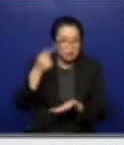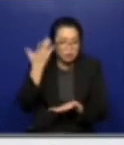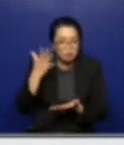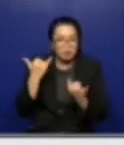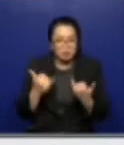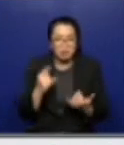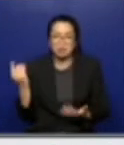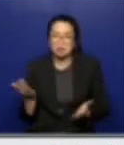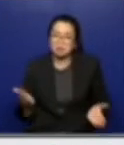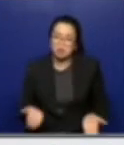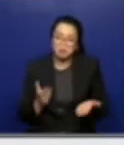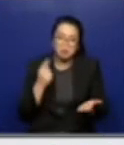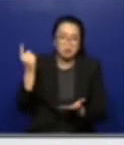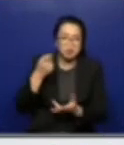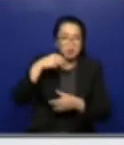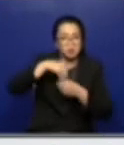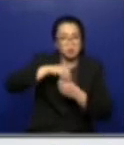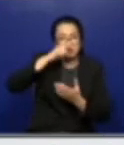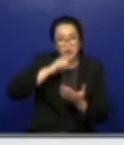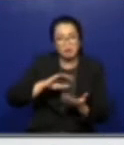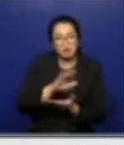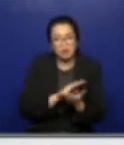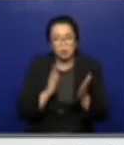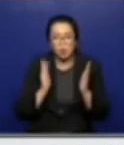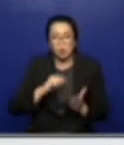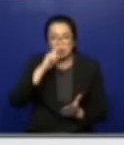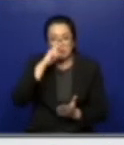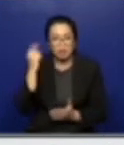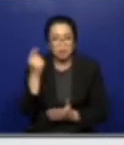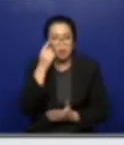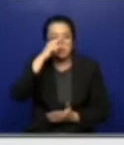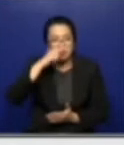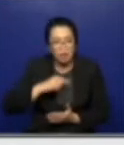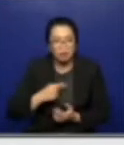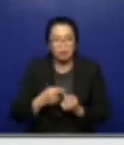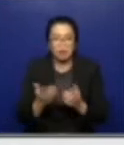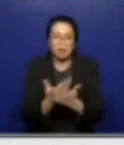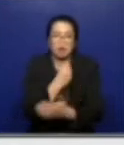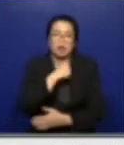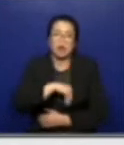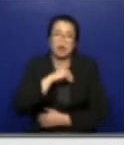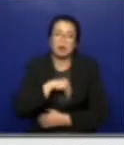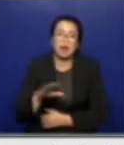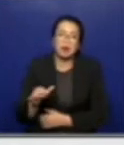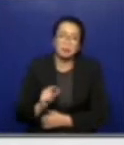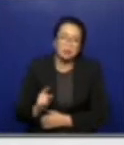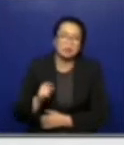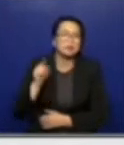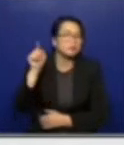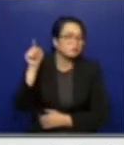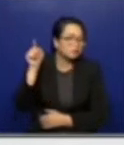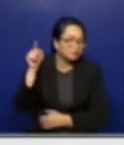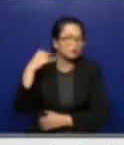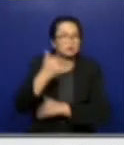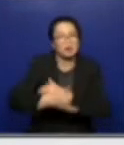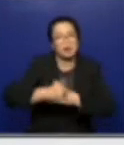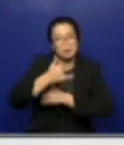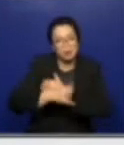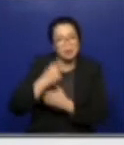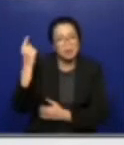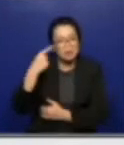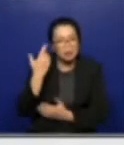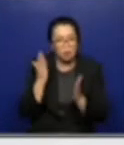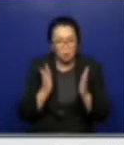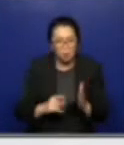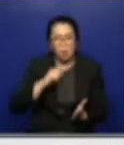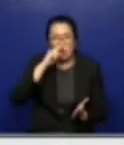ยวกันในประเทศอย่างที่ผมเรียนไปครับ 70% รายได้ 70% ของการท่องเที่ยวมาจากนักท่องเที่ยวต่างชาติท่านไม่สามารถเอาจำนว